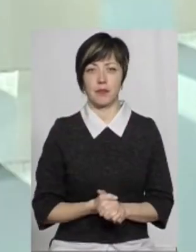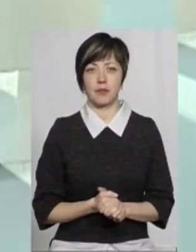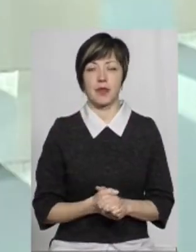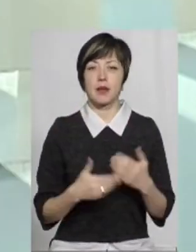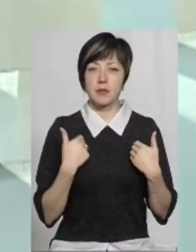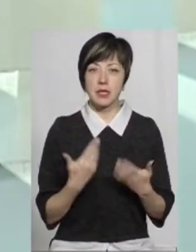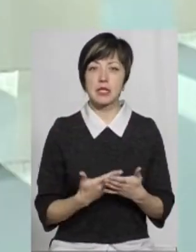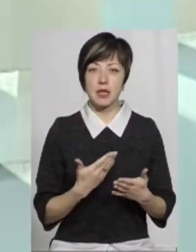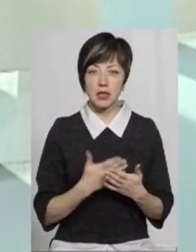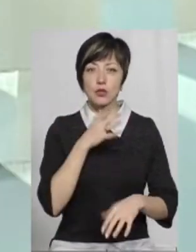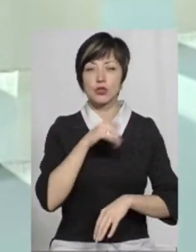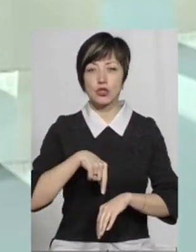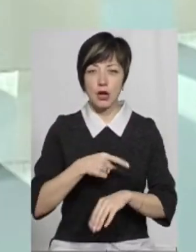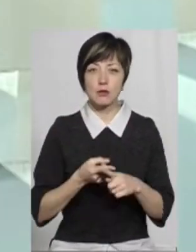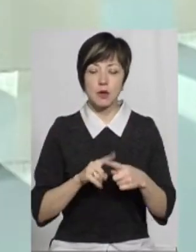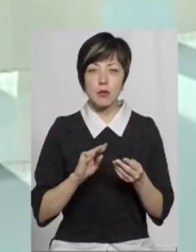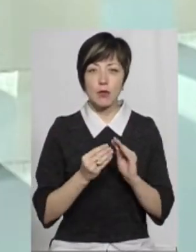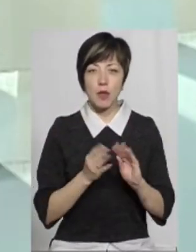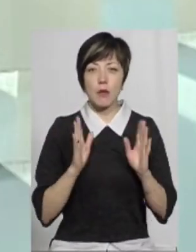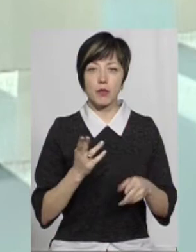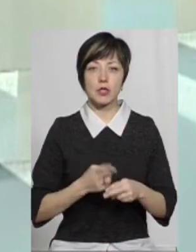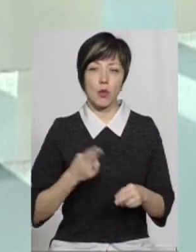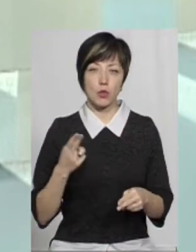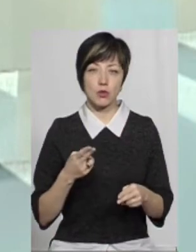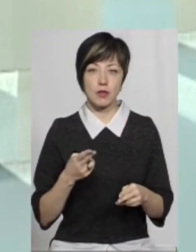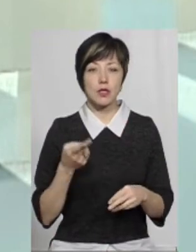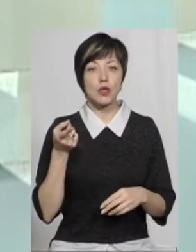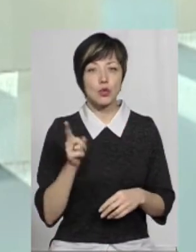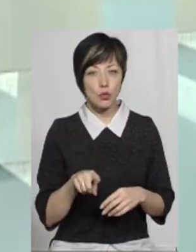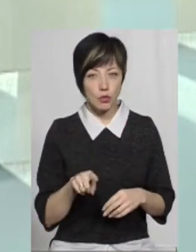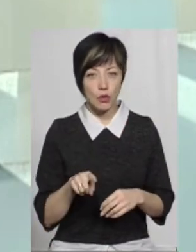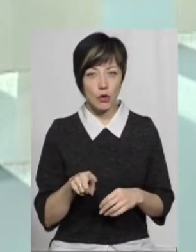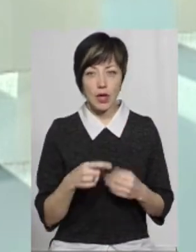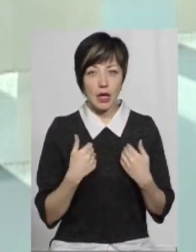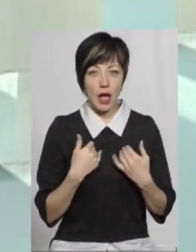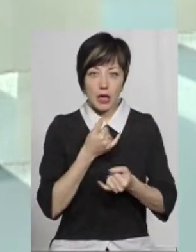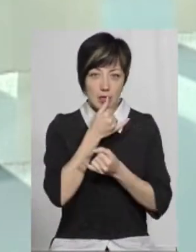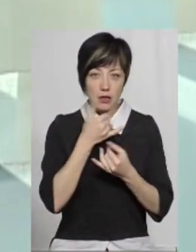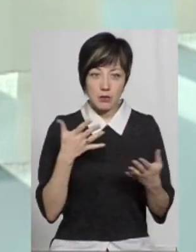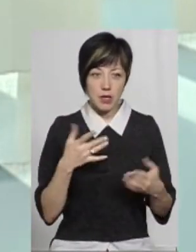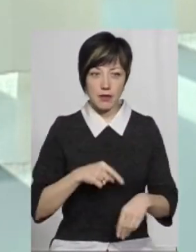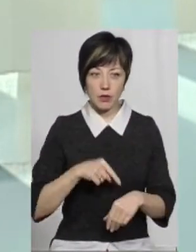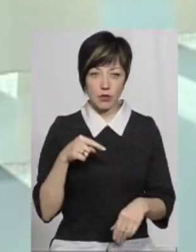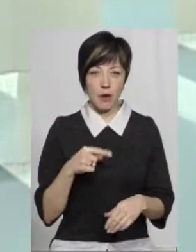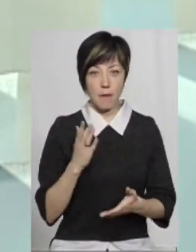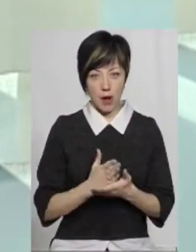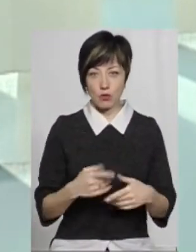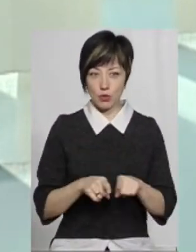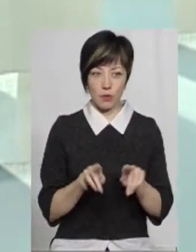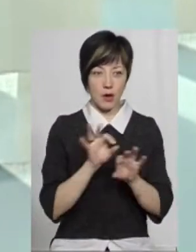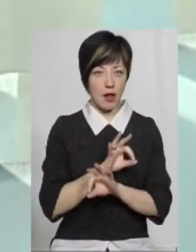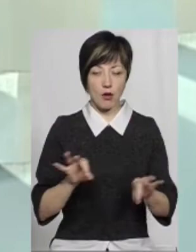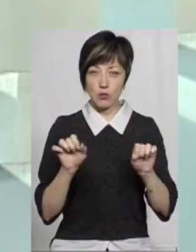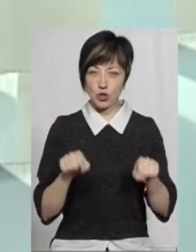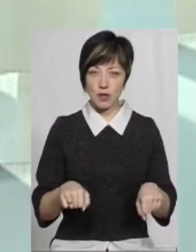І мені здається, що з часом ця проблема буде загострюватись. Тому я не міг не відреагувати, маючи таку